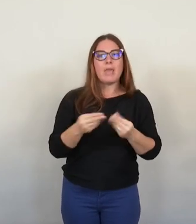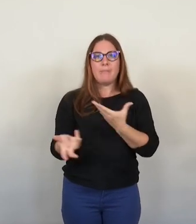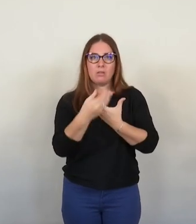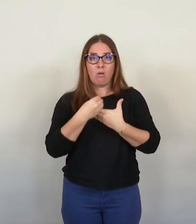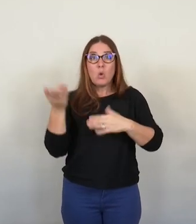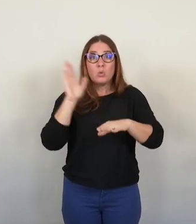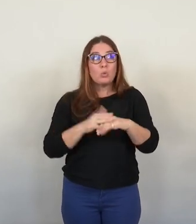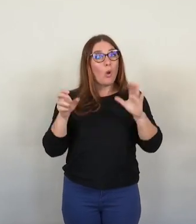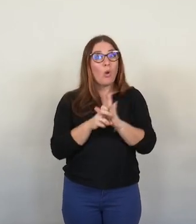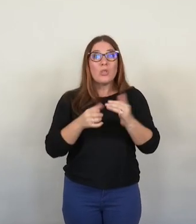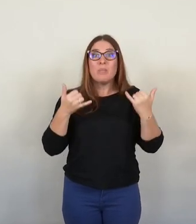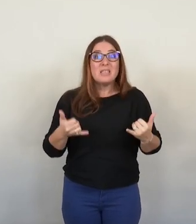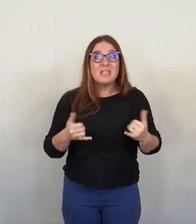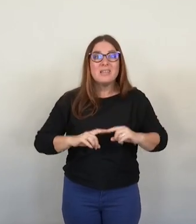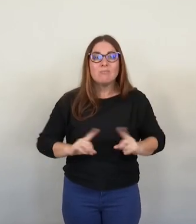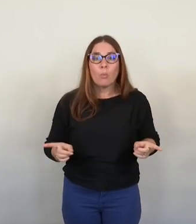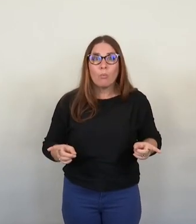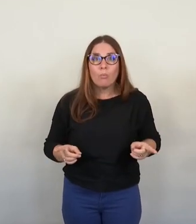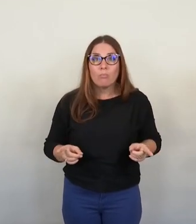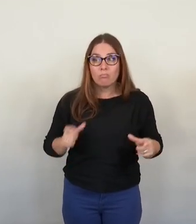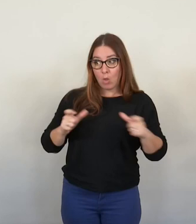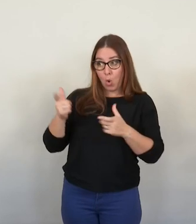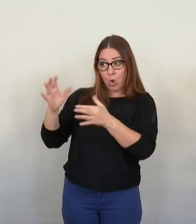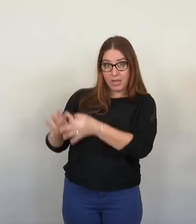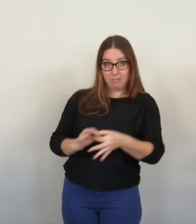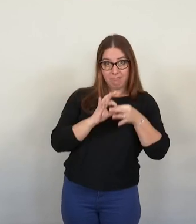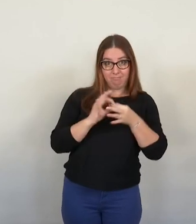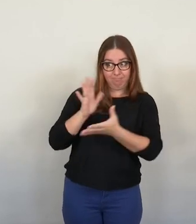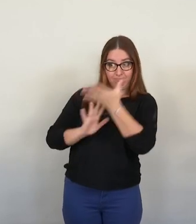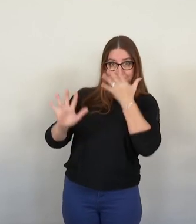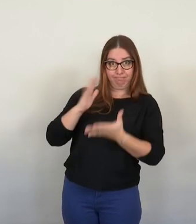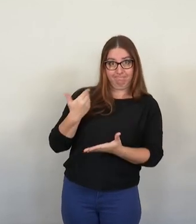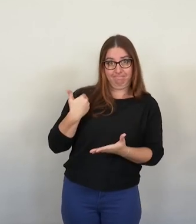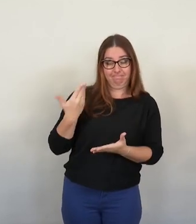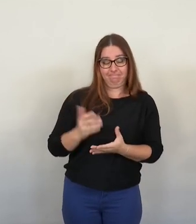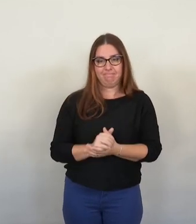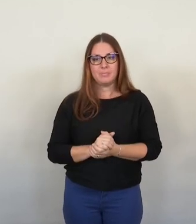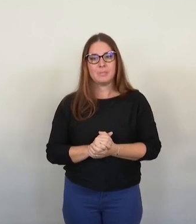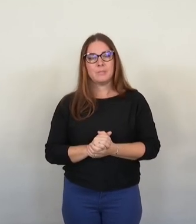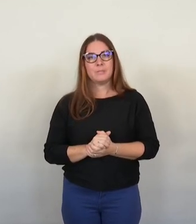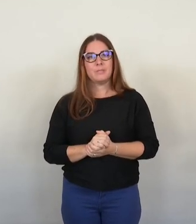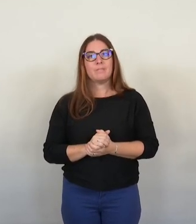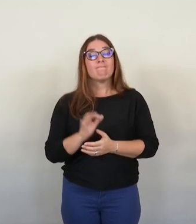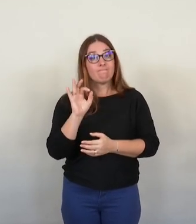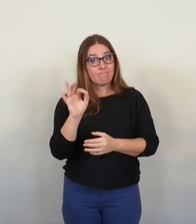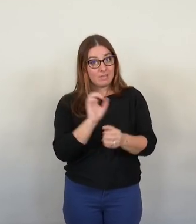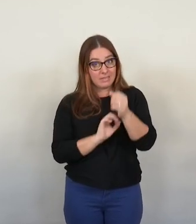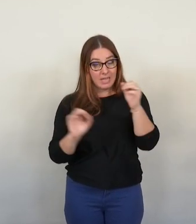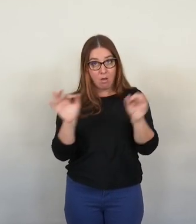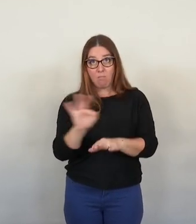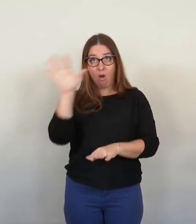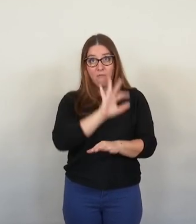pas le cas chez nous à Grenoble Hassen bouséou vient de le rappeler aussi il faut noter qu'il s'agit d'une exception